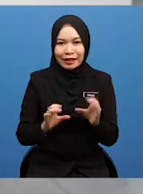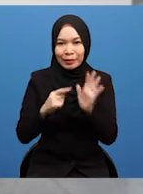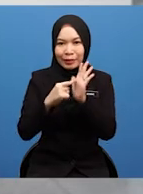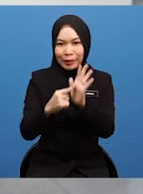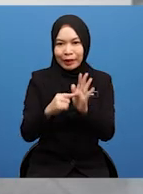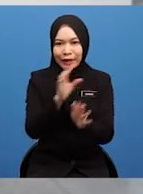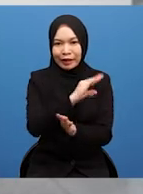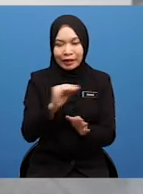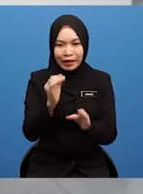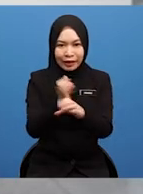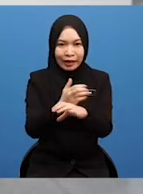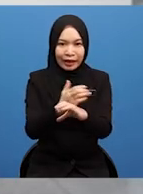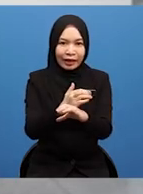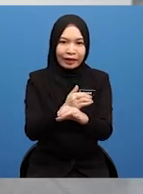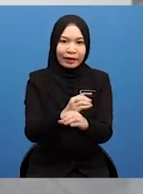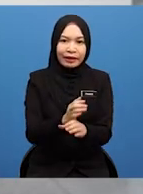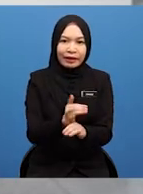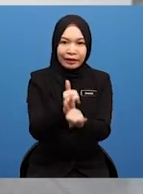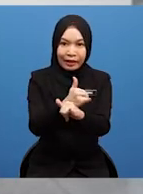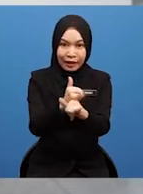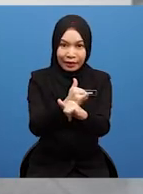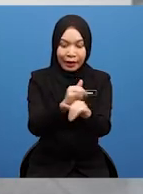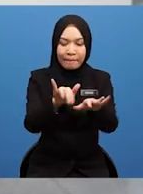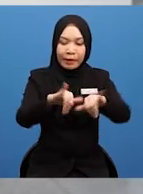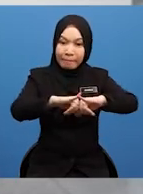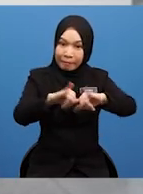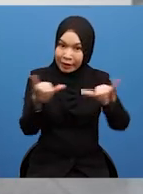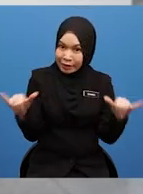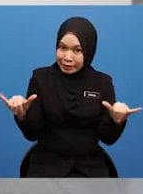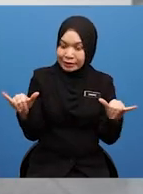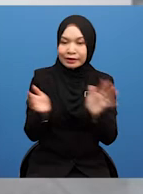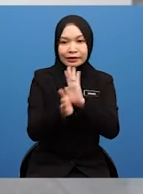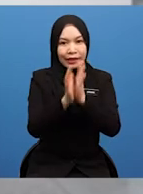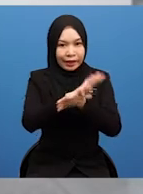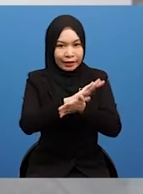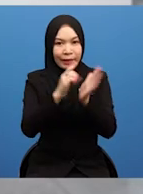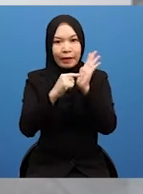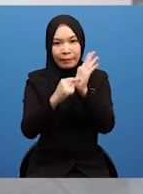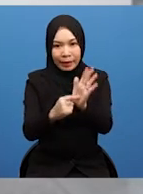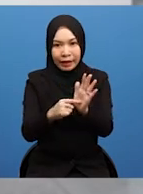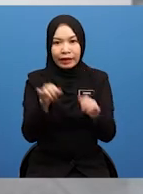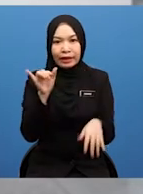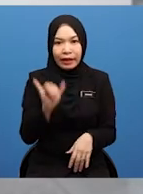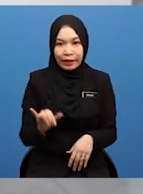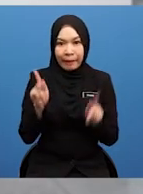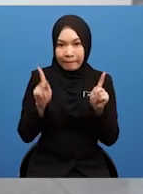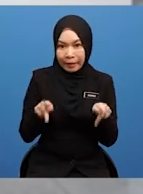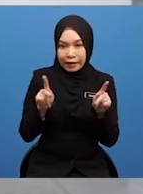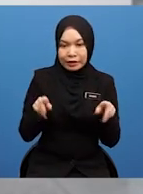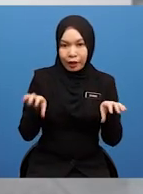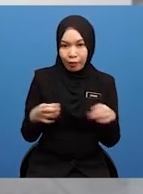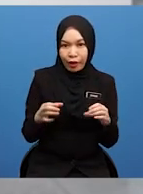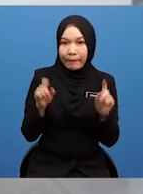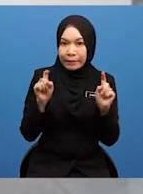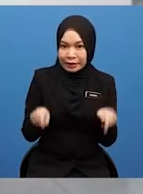dilaksanakan untuk hasil produk perekaan Oke jadi memamerkannya akan dilaksanakan oleh pelajar haruslah